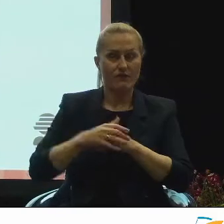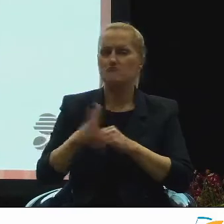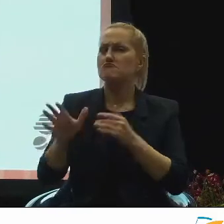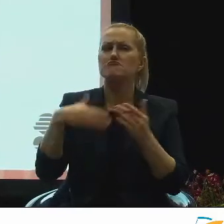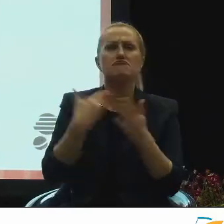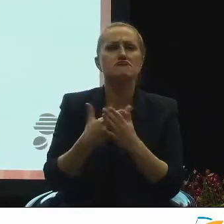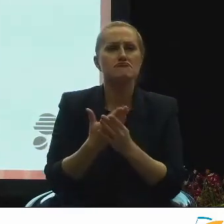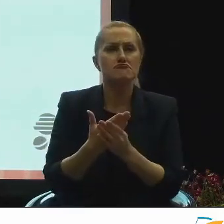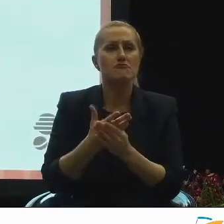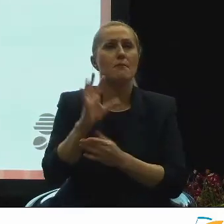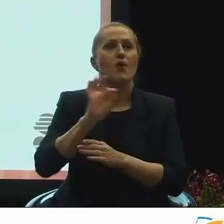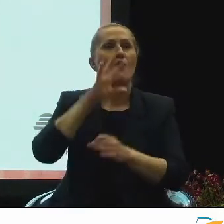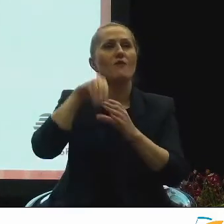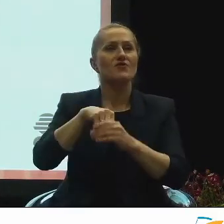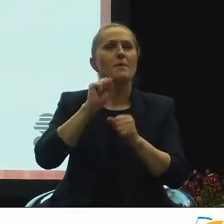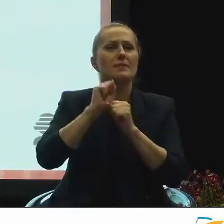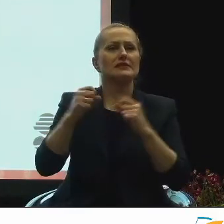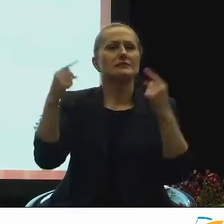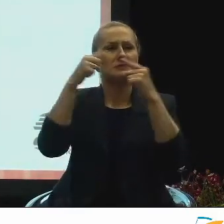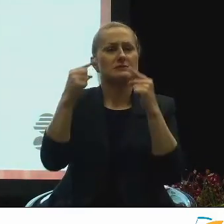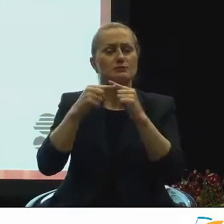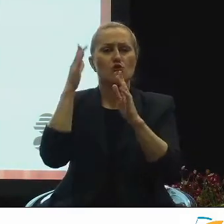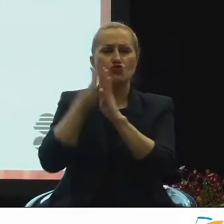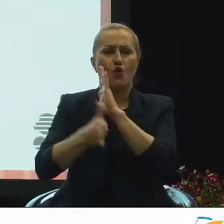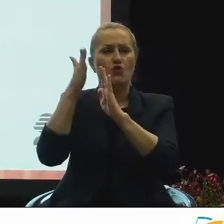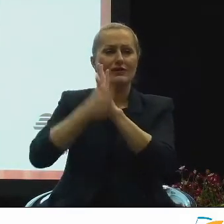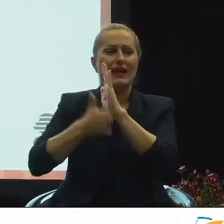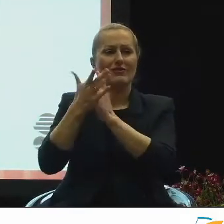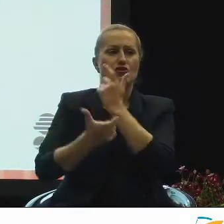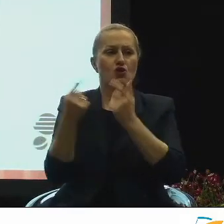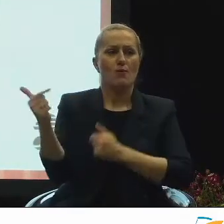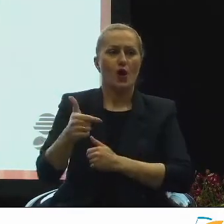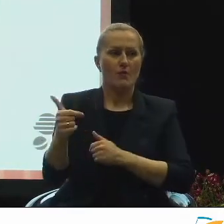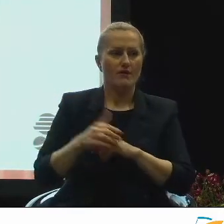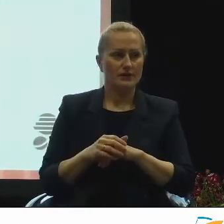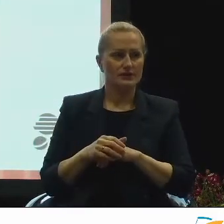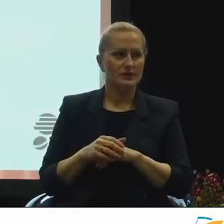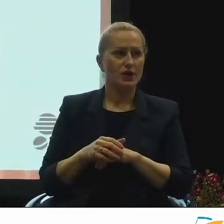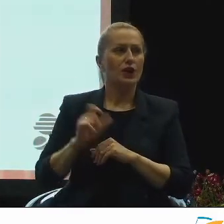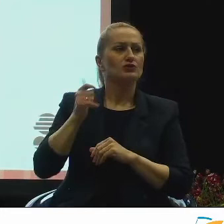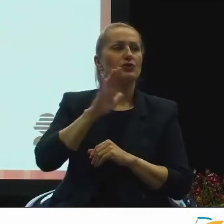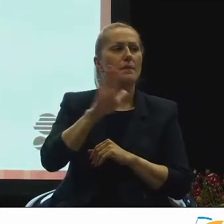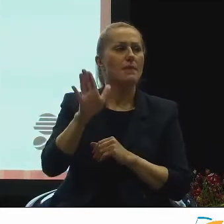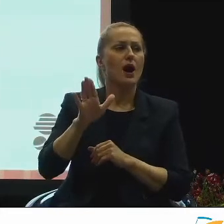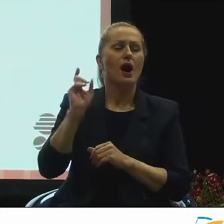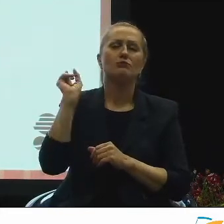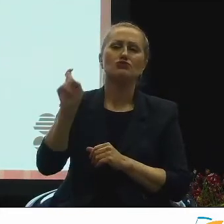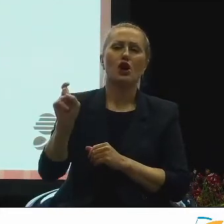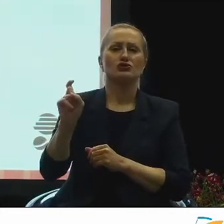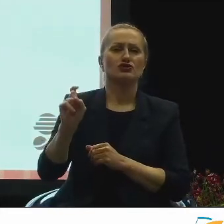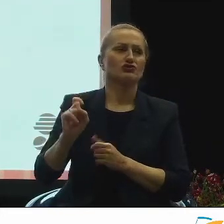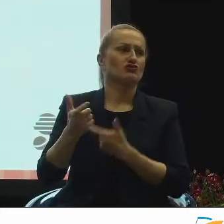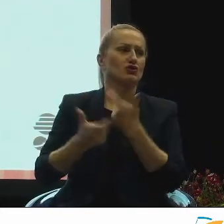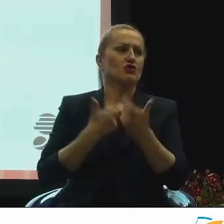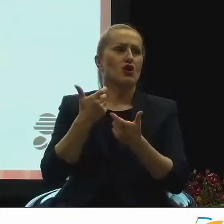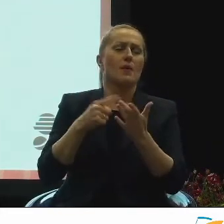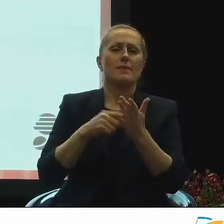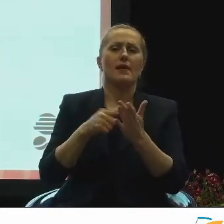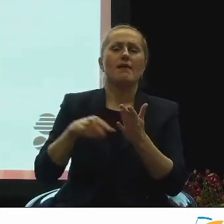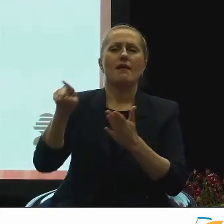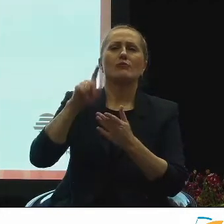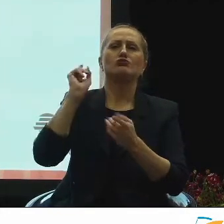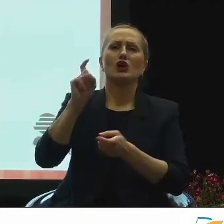ponieważ chociażby tam się pojawiają bardzo konkretne zobowiązania dotyczące przeciwdziałania